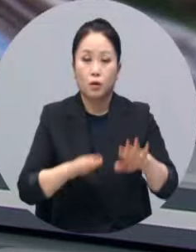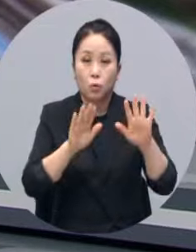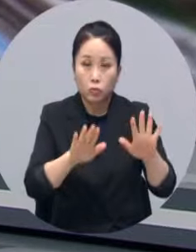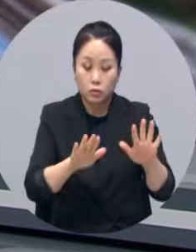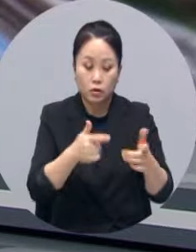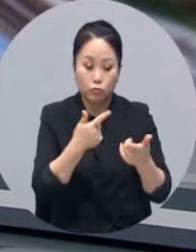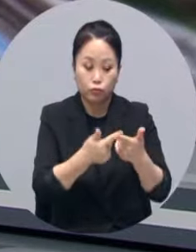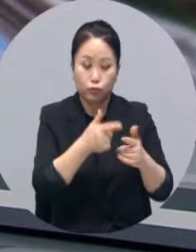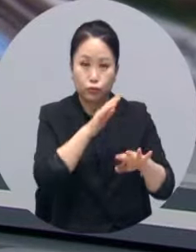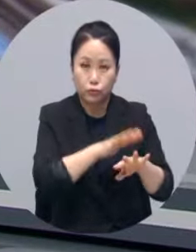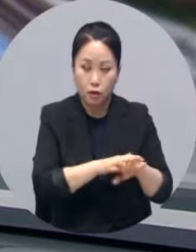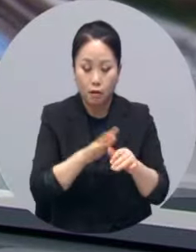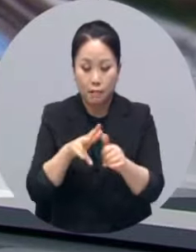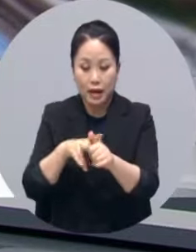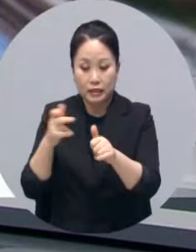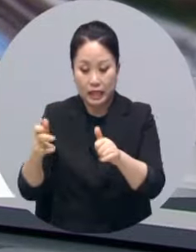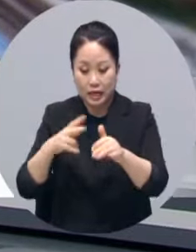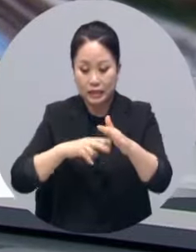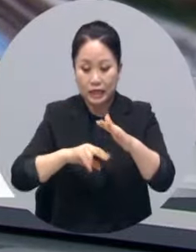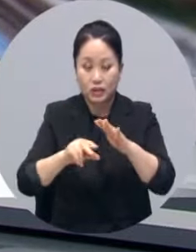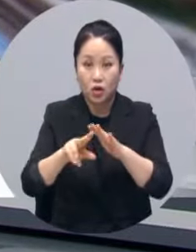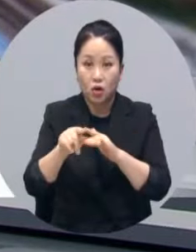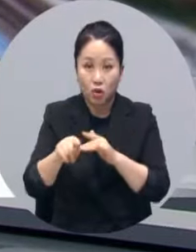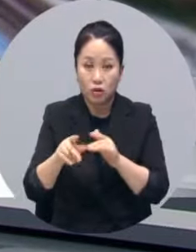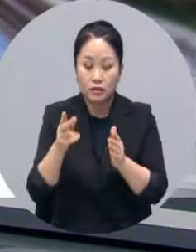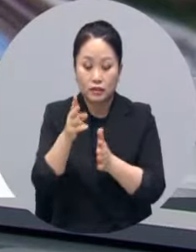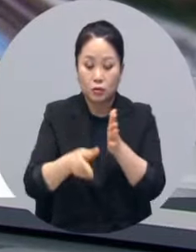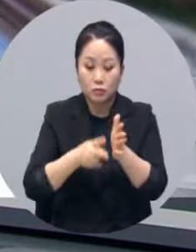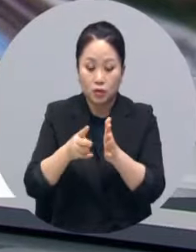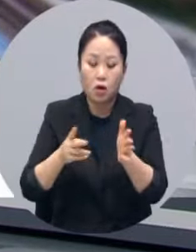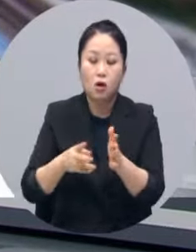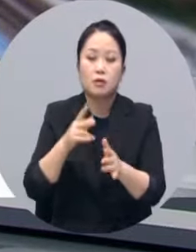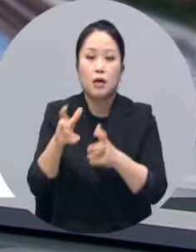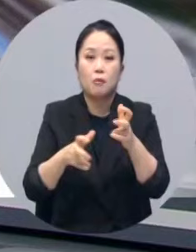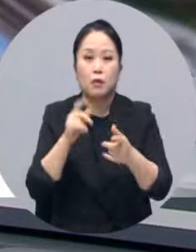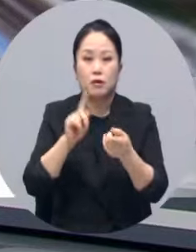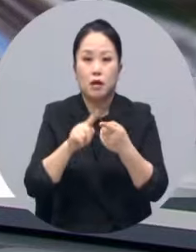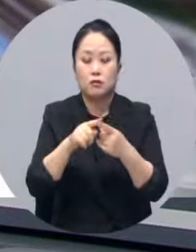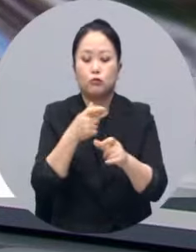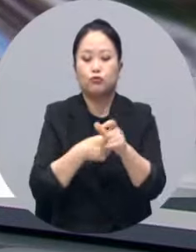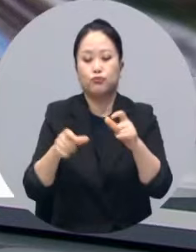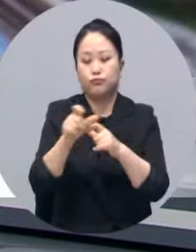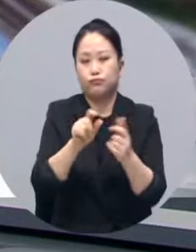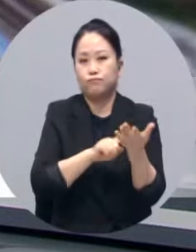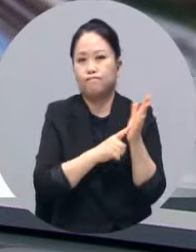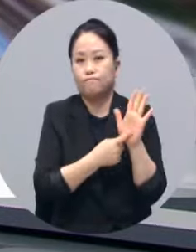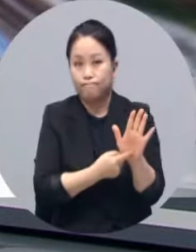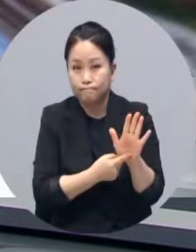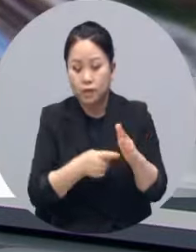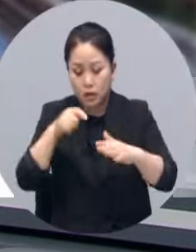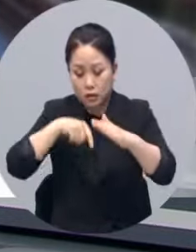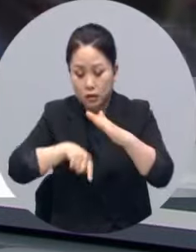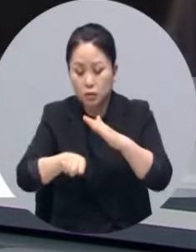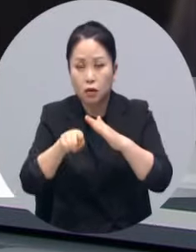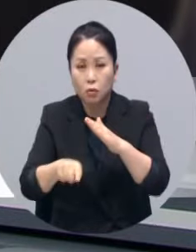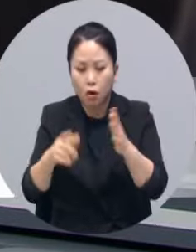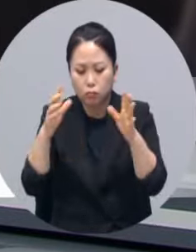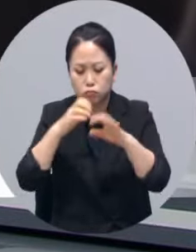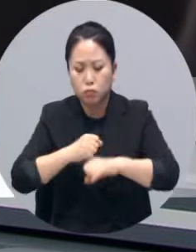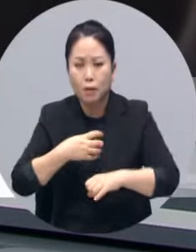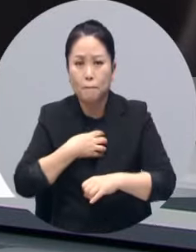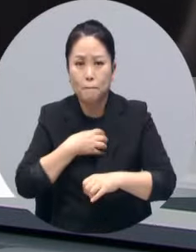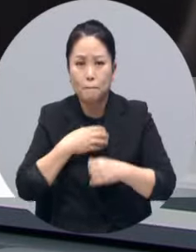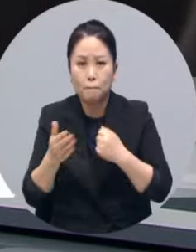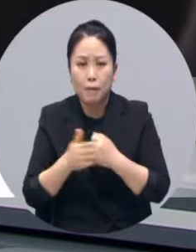오늘은 부전마산 복선전철 사업과 관련해 추가 보도로 시작합니다. 지하구간 붕괴 위험 때문에 비난